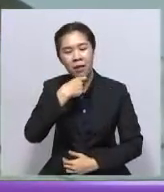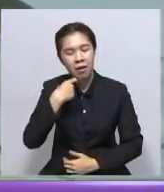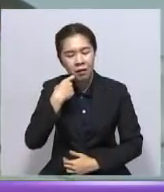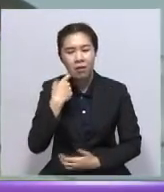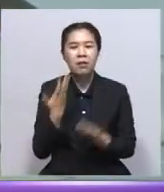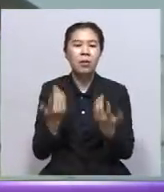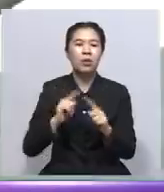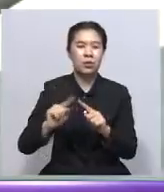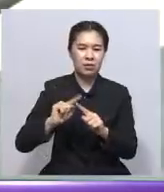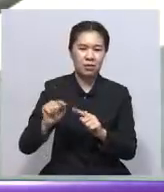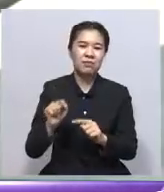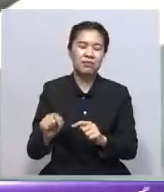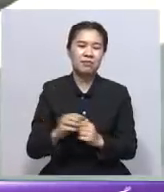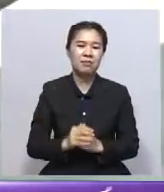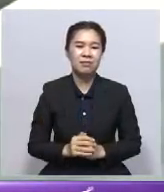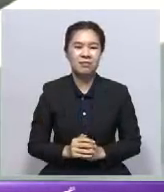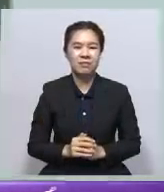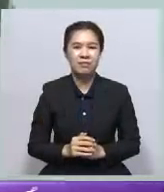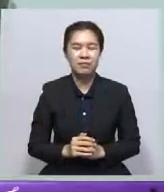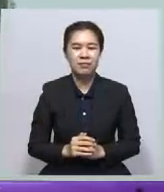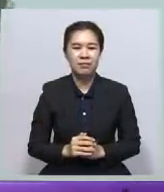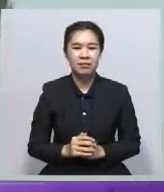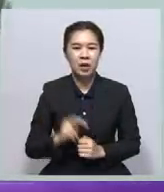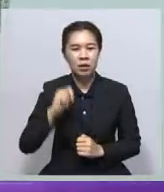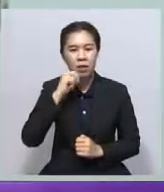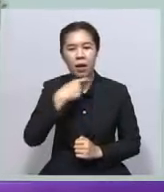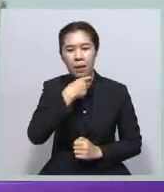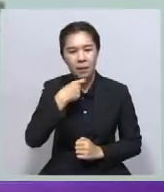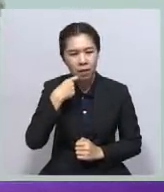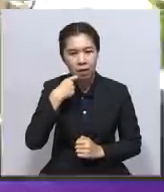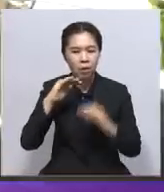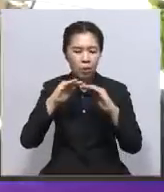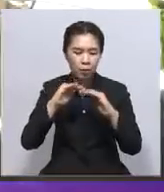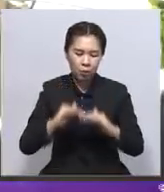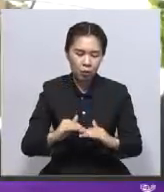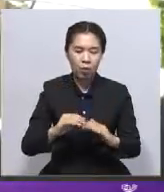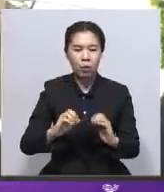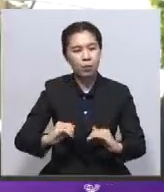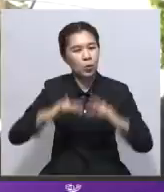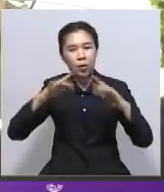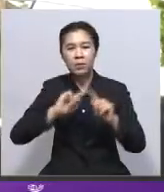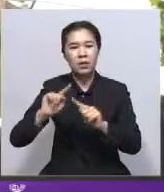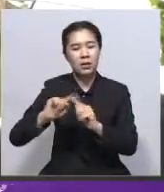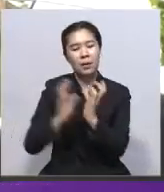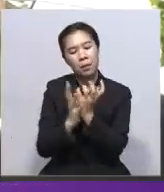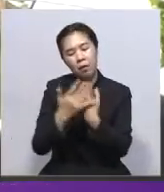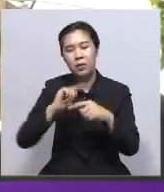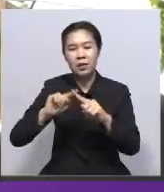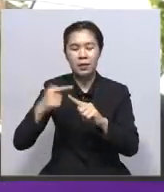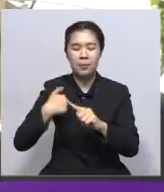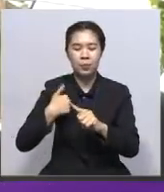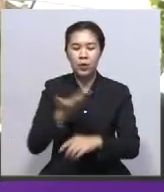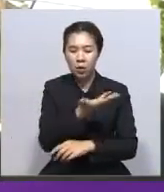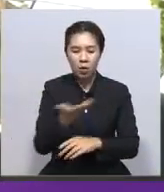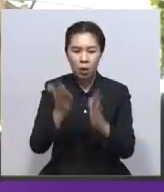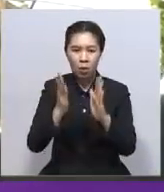เขาไม่เน่ากันเราก็เน่านะเขาไม่เค็มเราก็เค็มน้ำท่วมน้ำแล้งน้ำเน่าน้ำก่อยน้ำเสียแล้วก็รวมหาผักตบชวาแล้วก็ชูรวมชุมชนในชุมชนเนี่ย